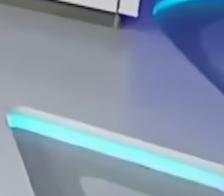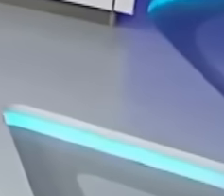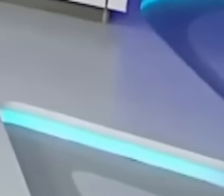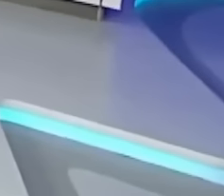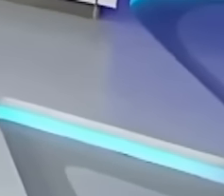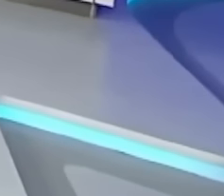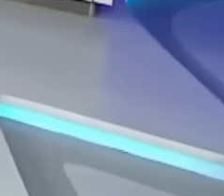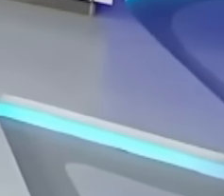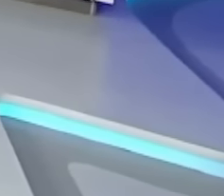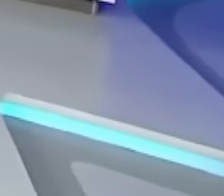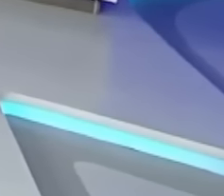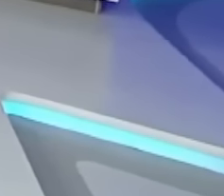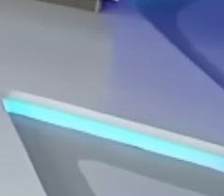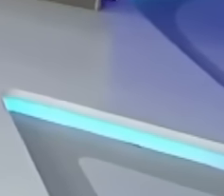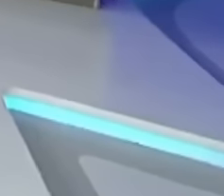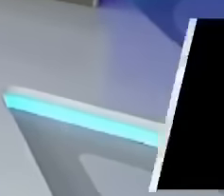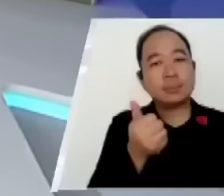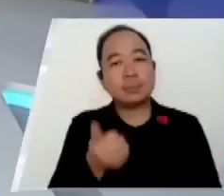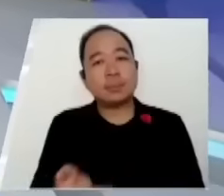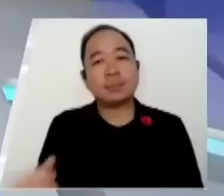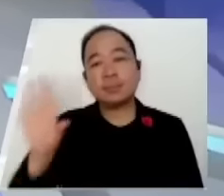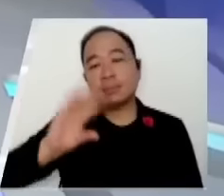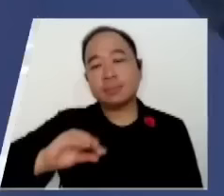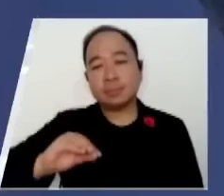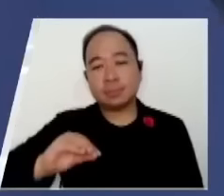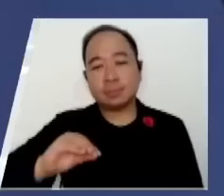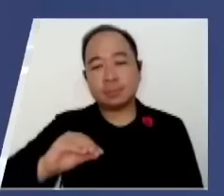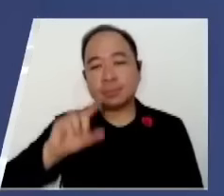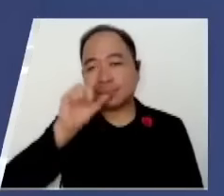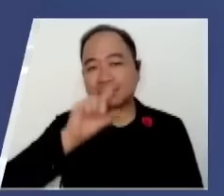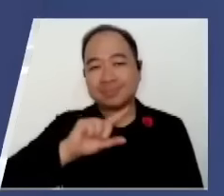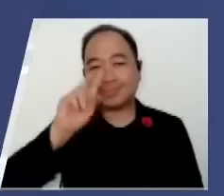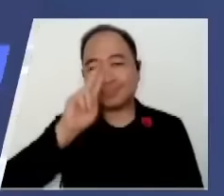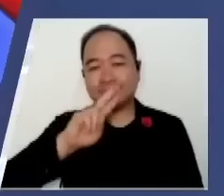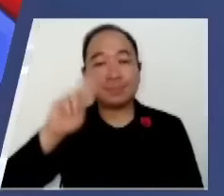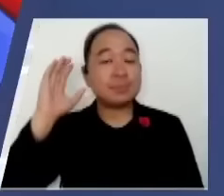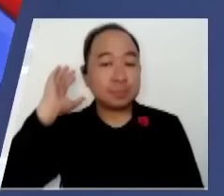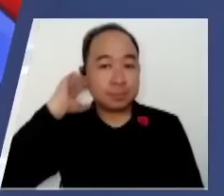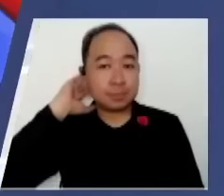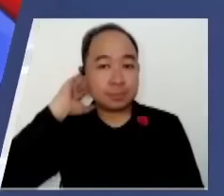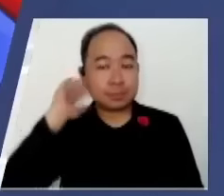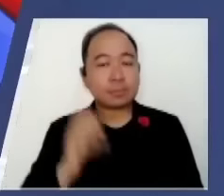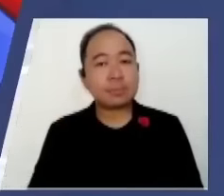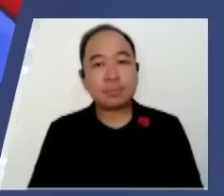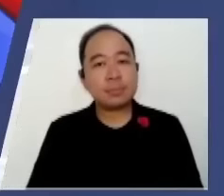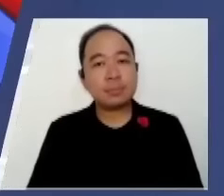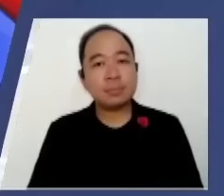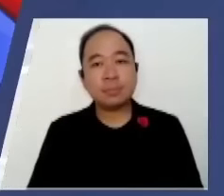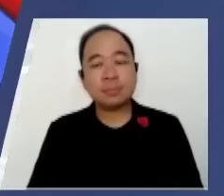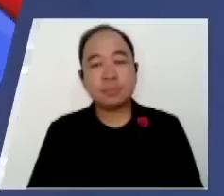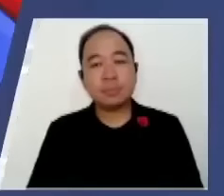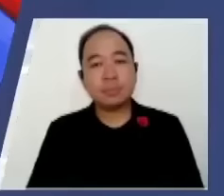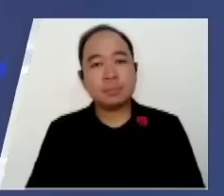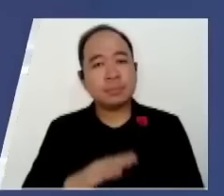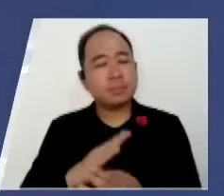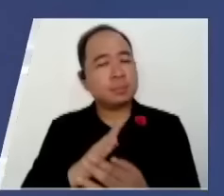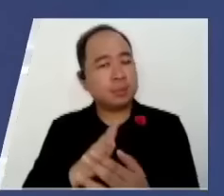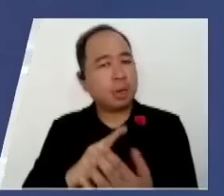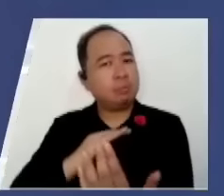Magandang gabi po, Luzon, Visayas at Mindanao. Hinarang na, inagawan pa ng huli. Yan po ang